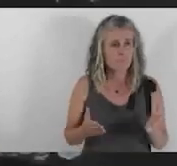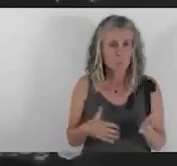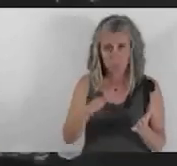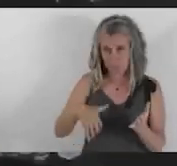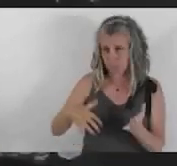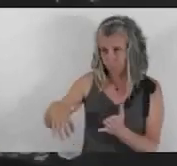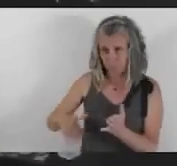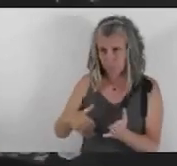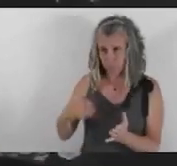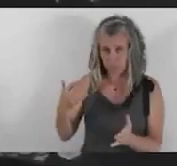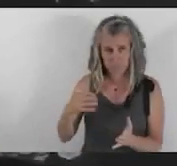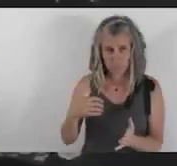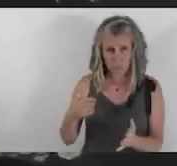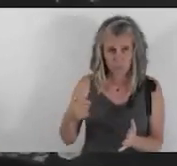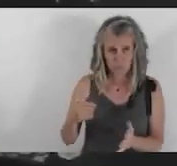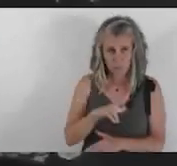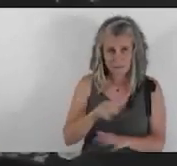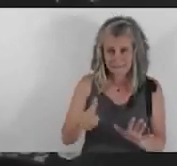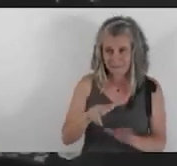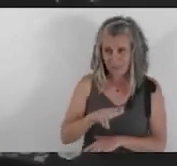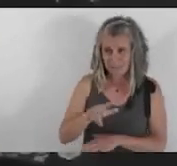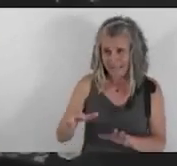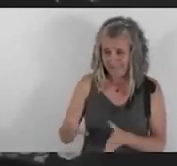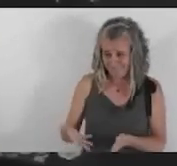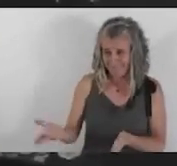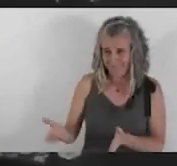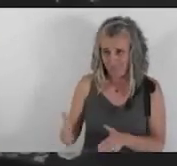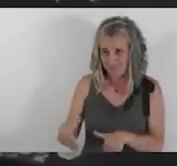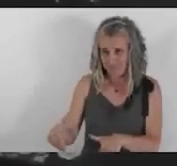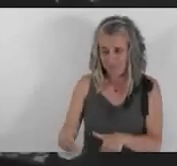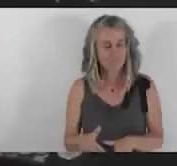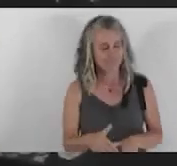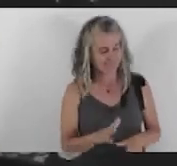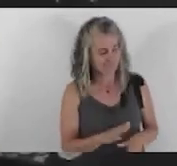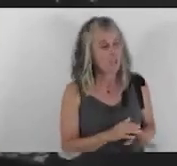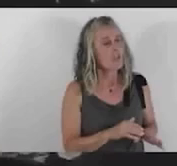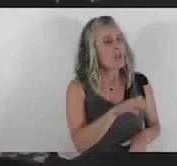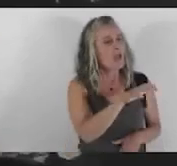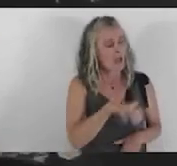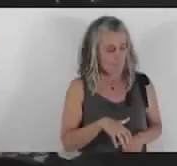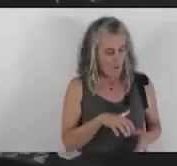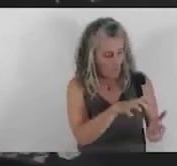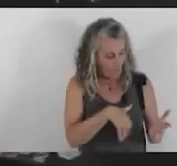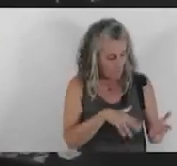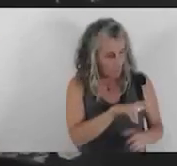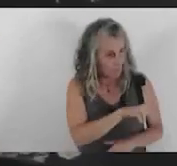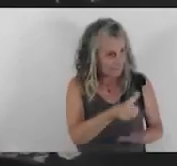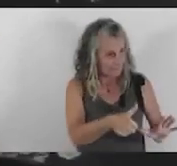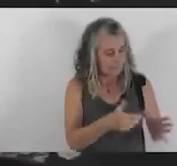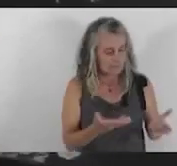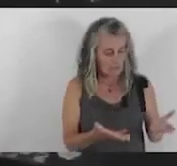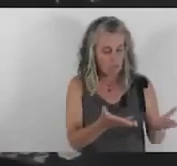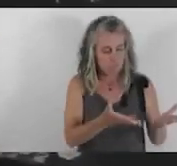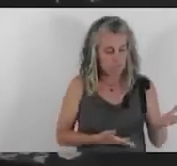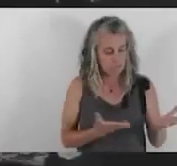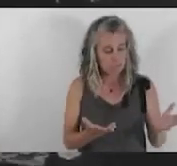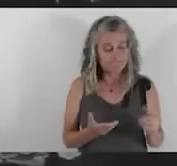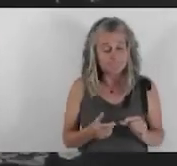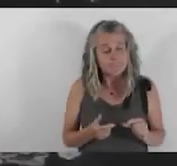Non. Alors, le 36, c'est un rapport qui concerne la deuxième répartition de